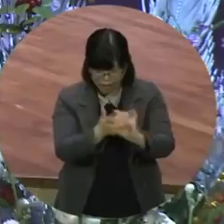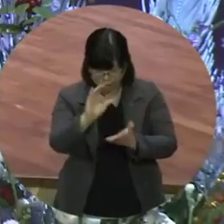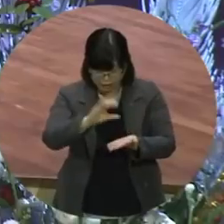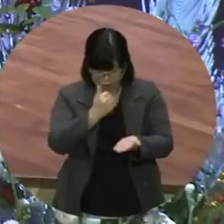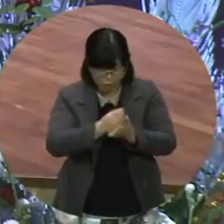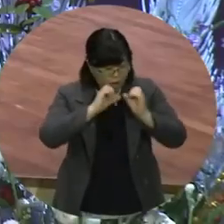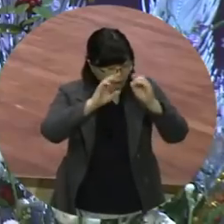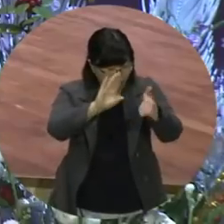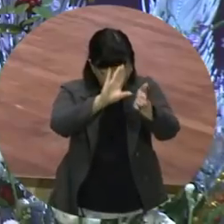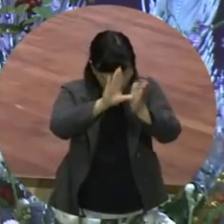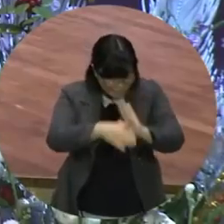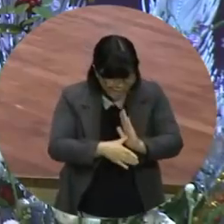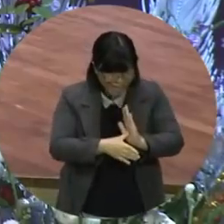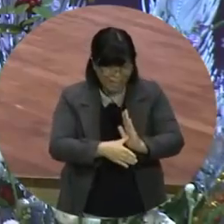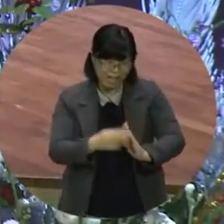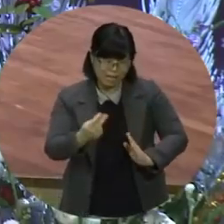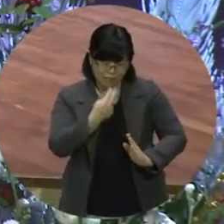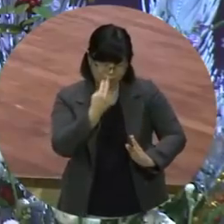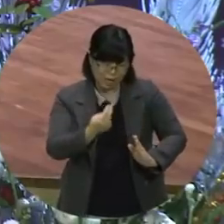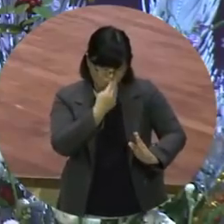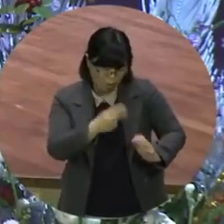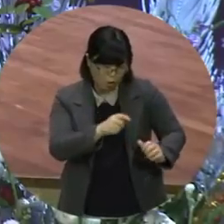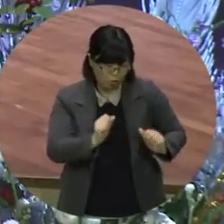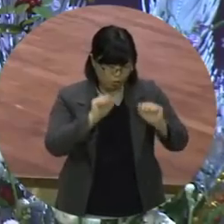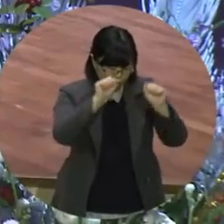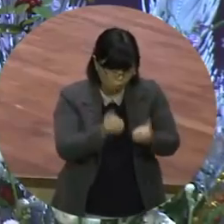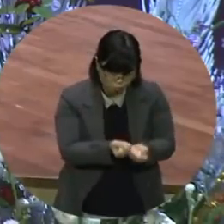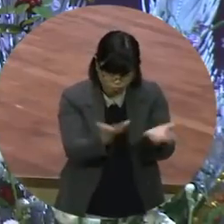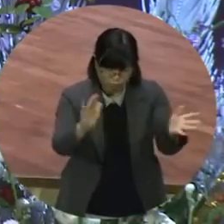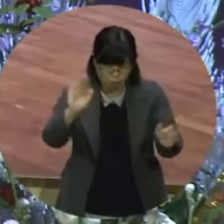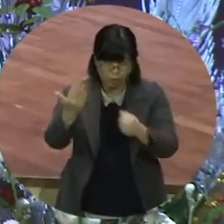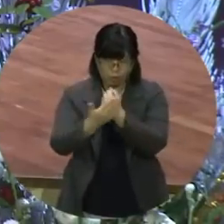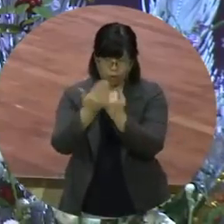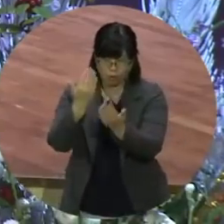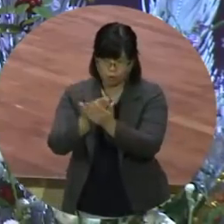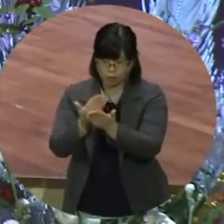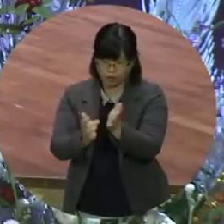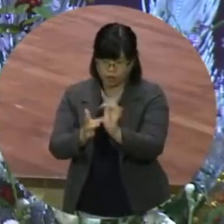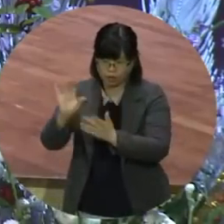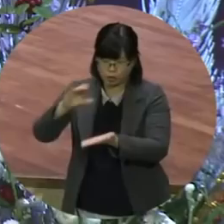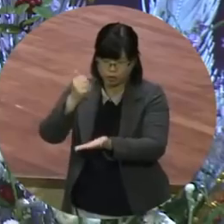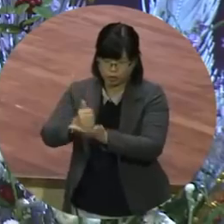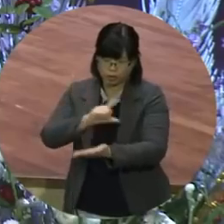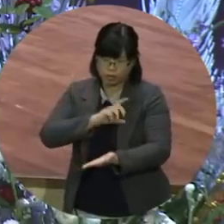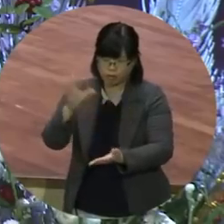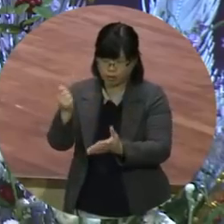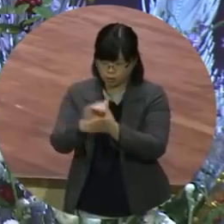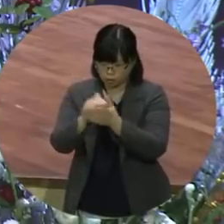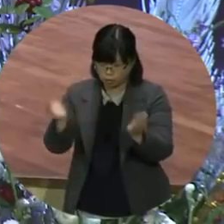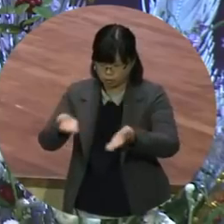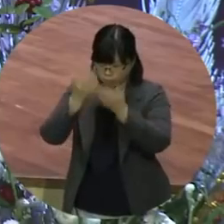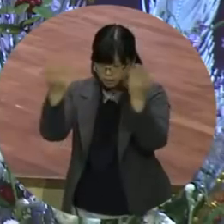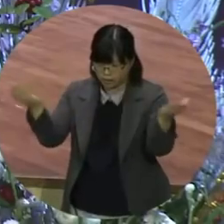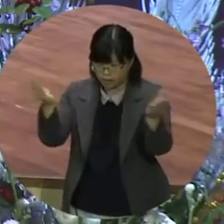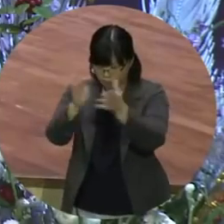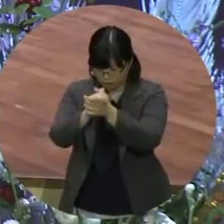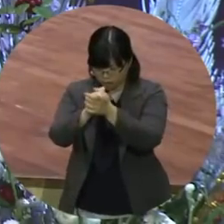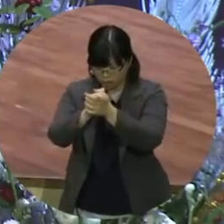성령이 역사하시고 날마다 오력을 회복시켜 주옵소서. 예수 그리스도를 받들어 축복